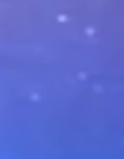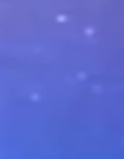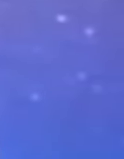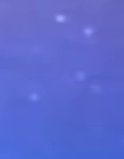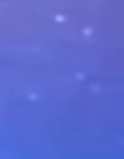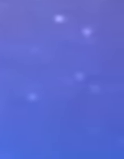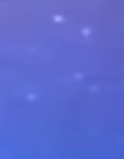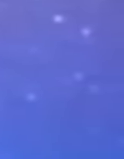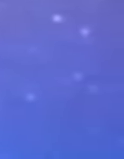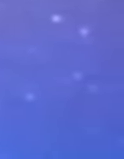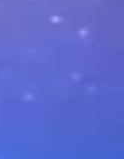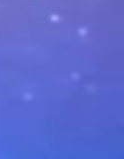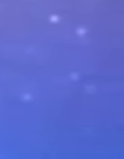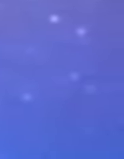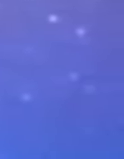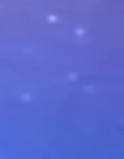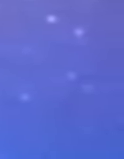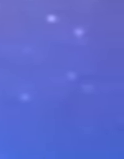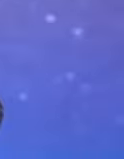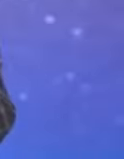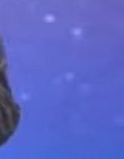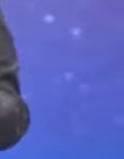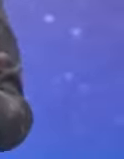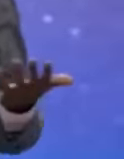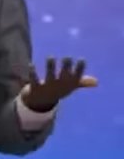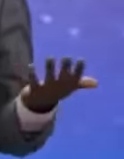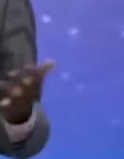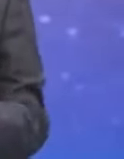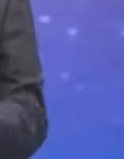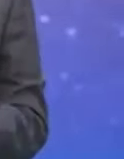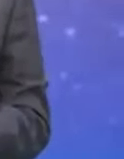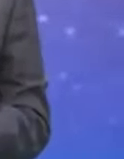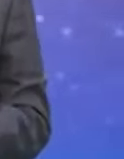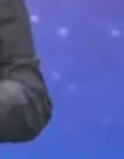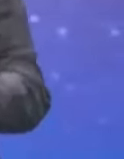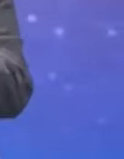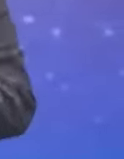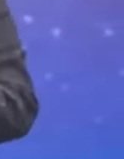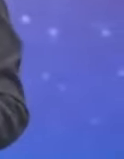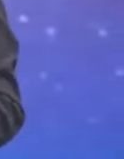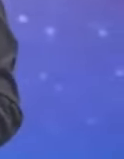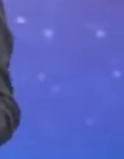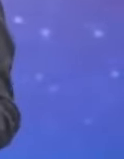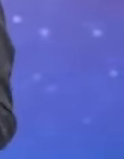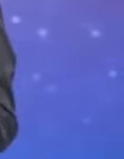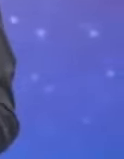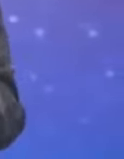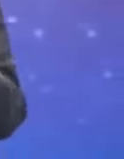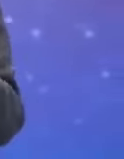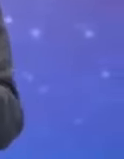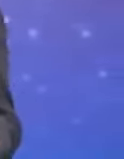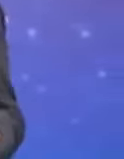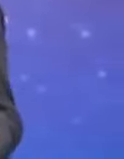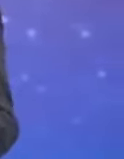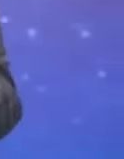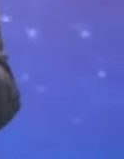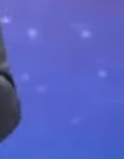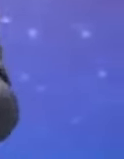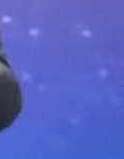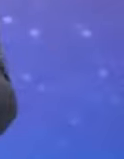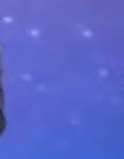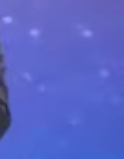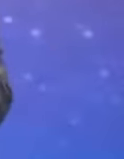de Dieu il les a exhorté à il les